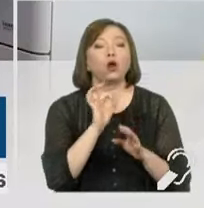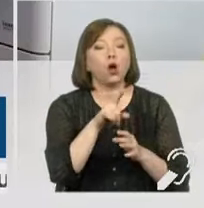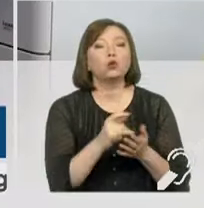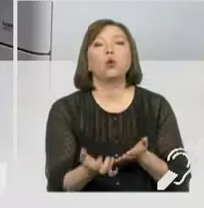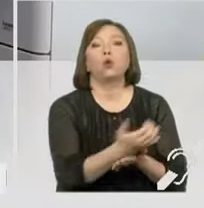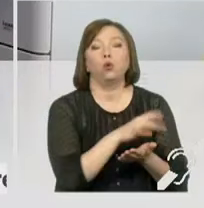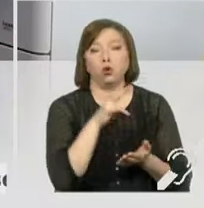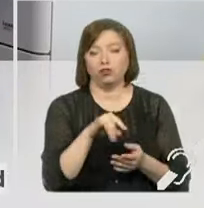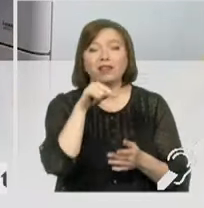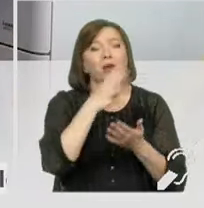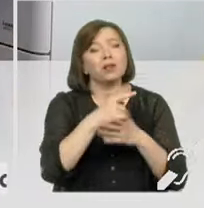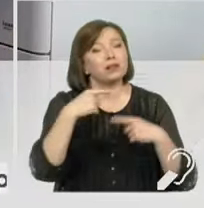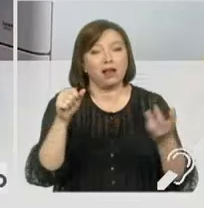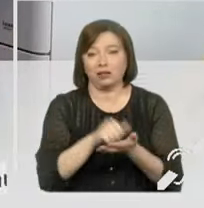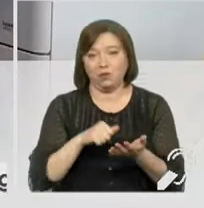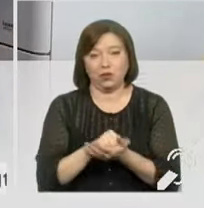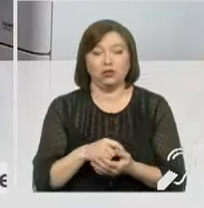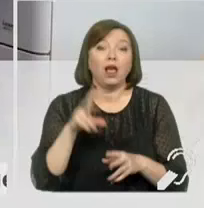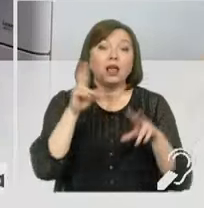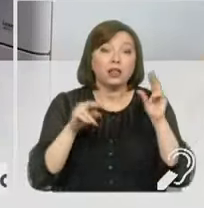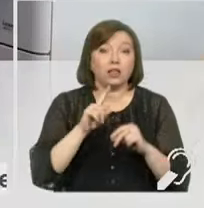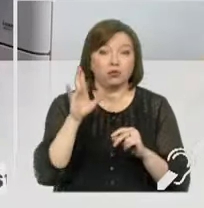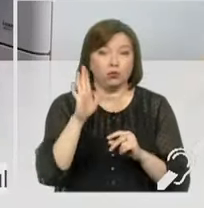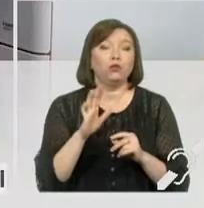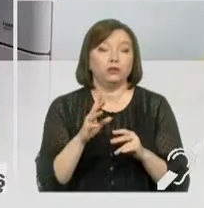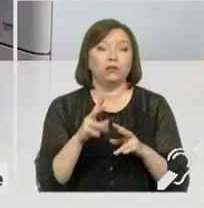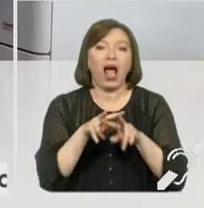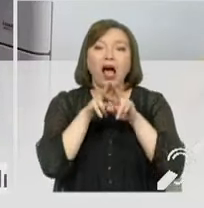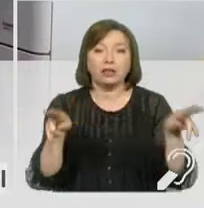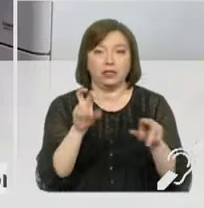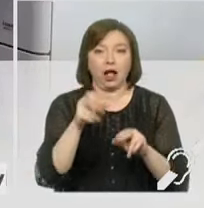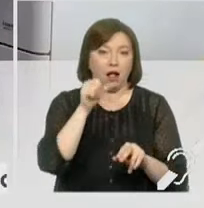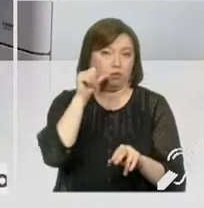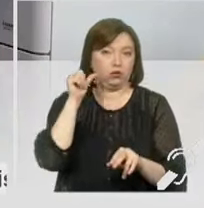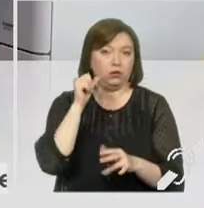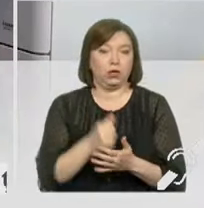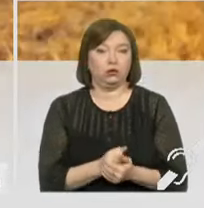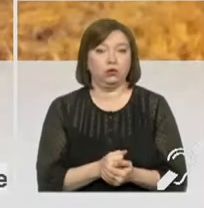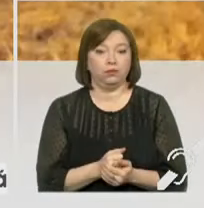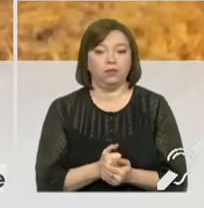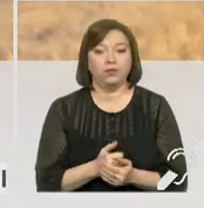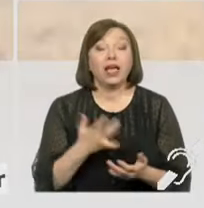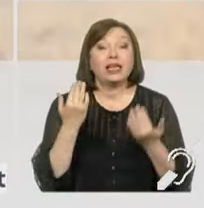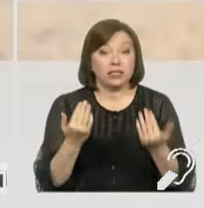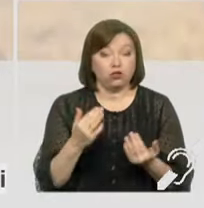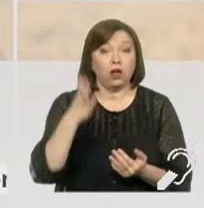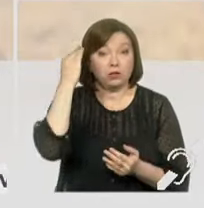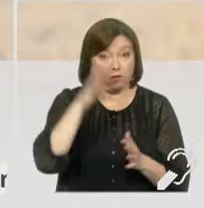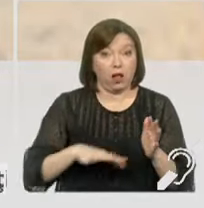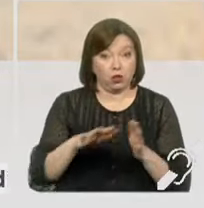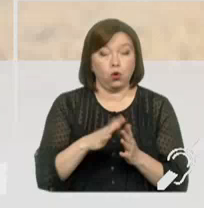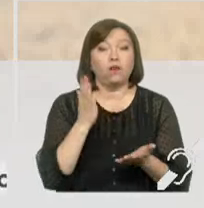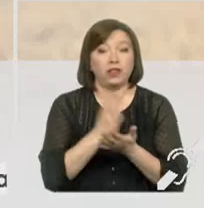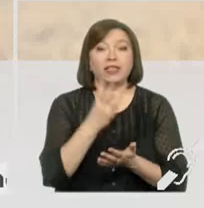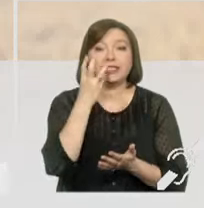productivitate, depinde de mai mulți factori. Sperăm că va fi cel puțin la același nivel, dacă nu spre scădere. În prezent, în Republica